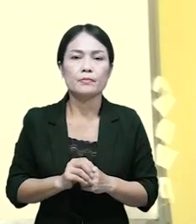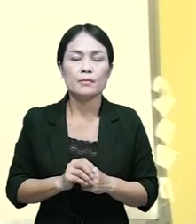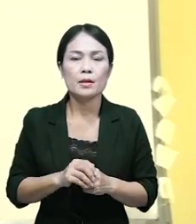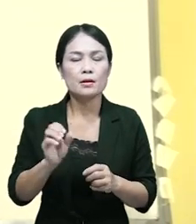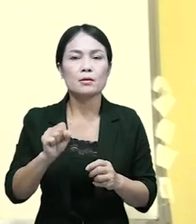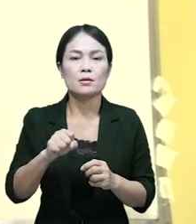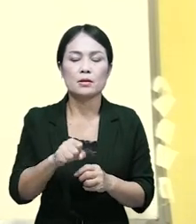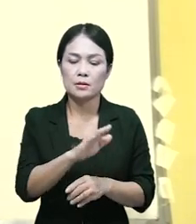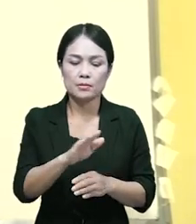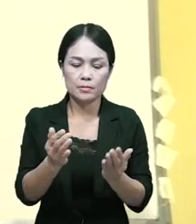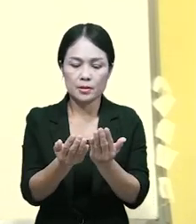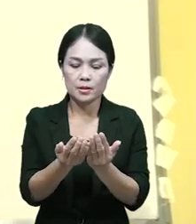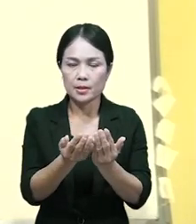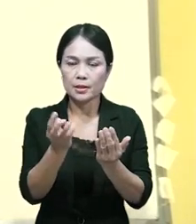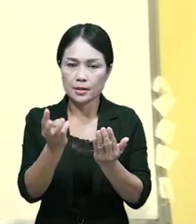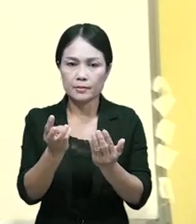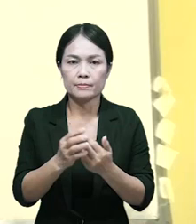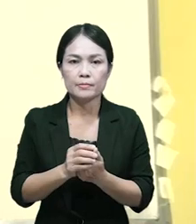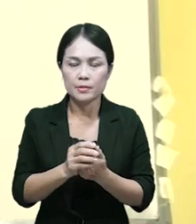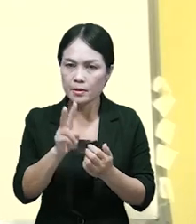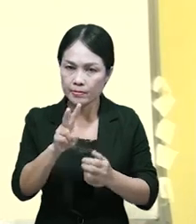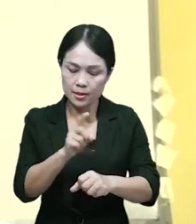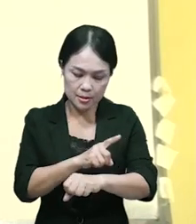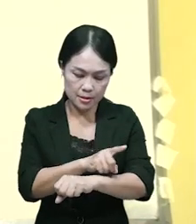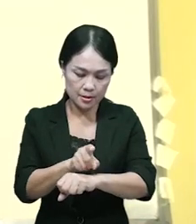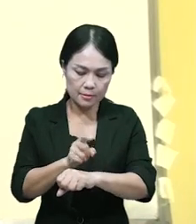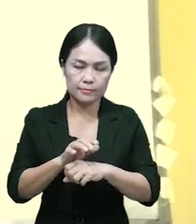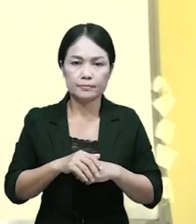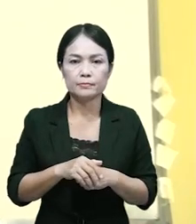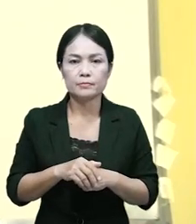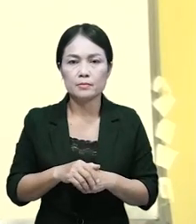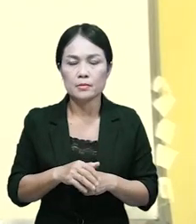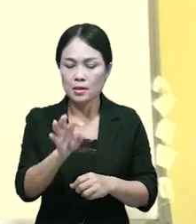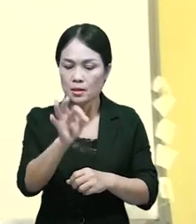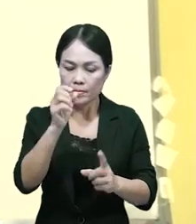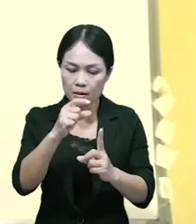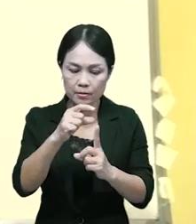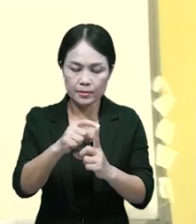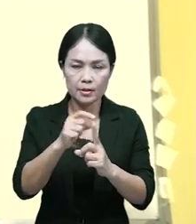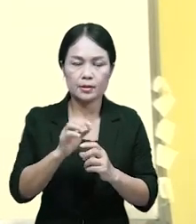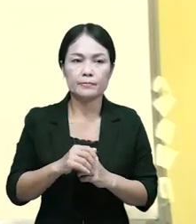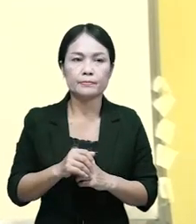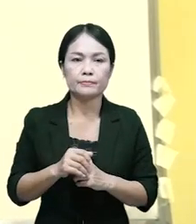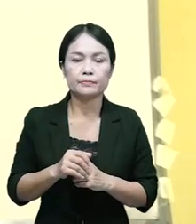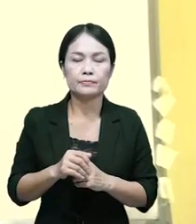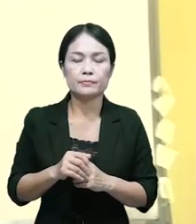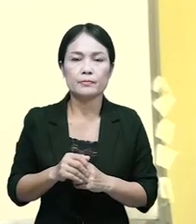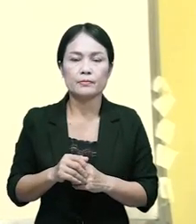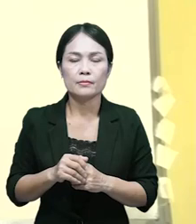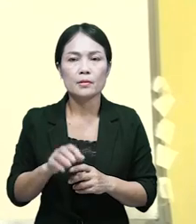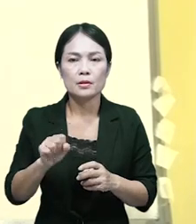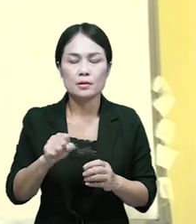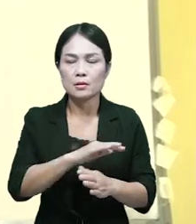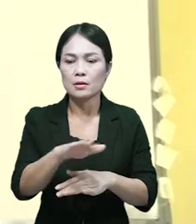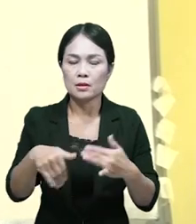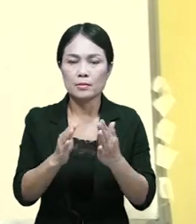ញ្ចឹងសុំកូនអានតិចទៅកូន2នាទីដើម្បីរកពាក្យណាកូនណាចាអ